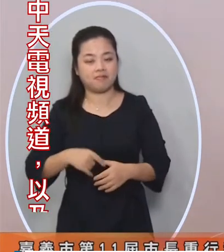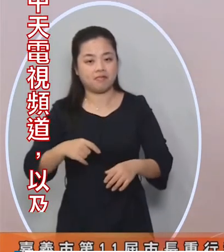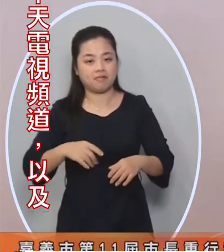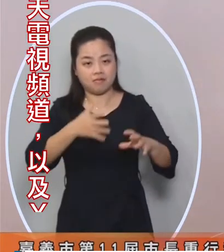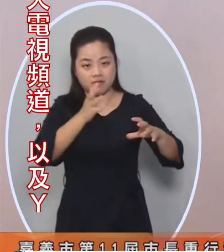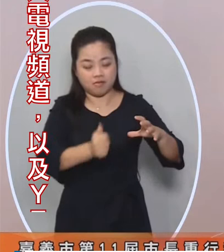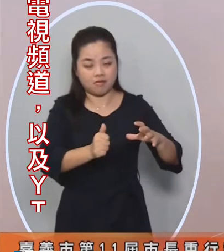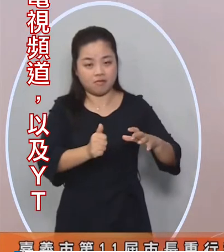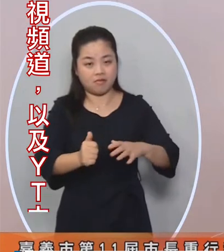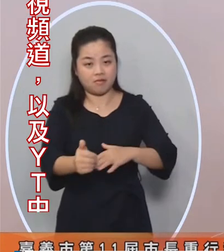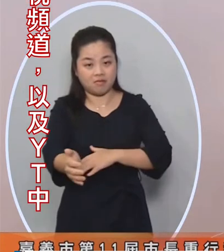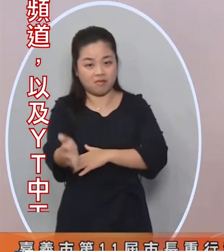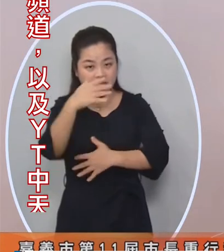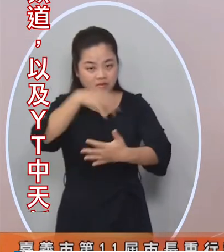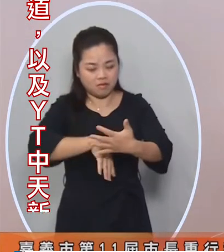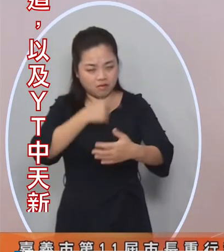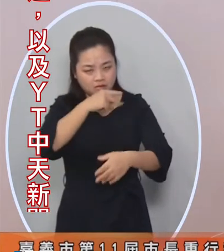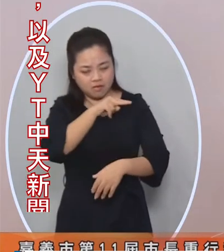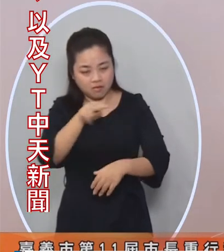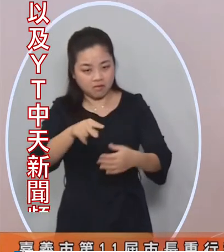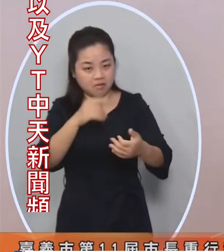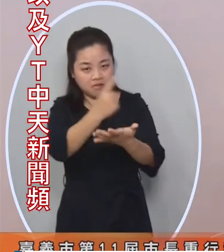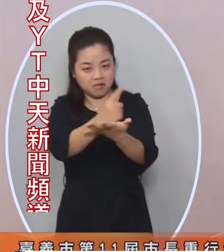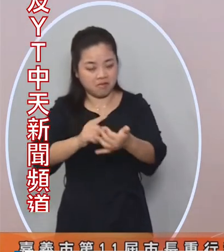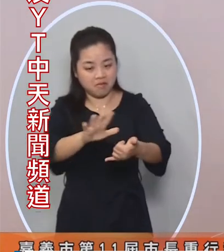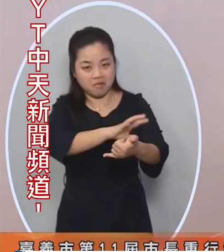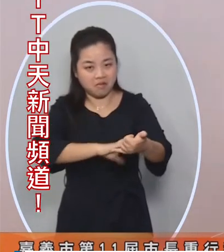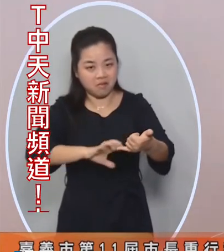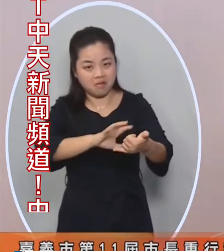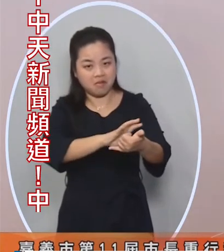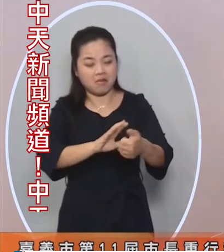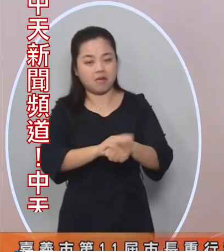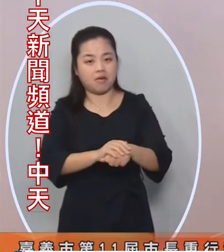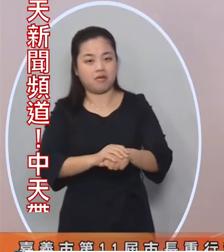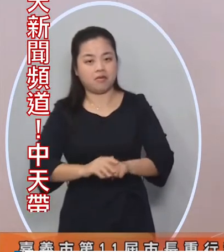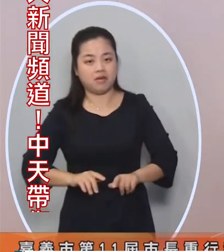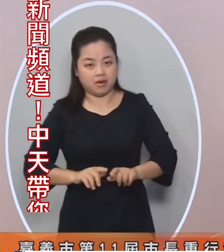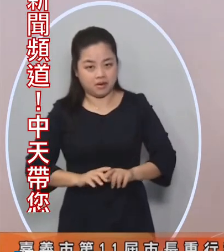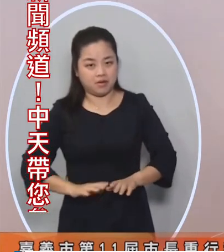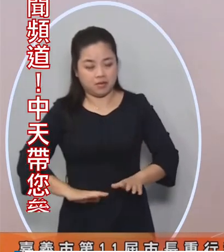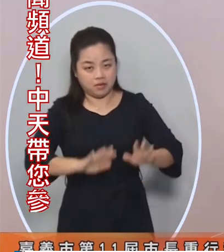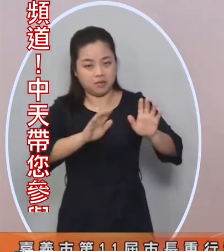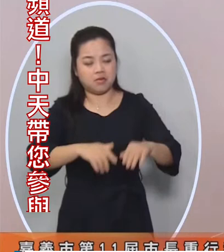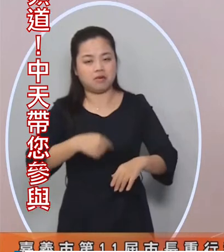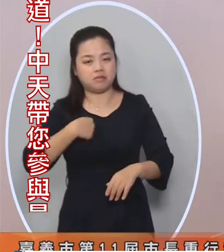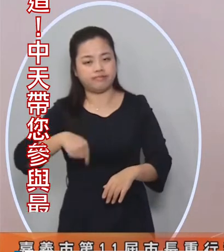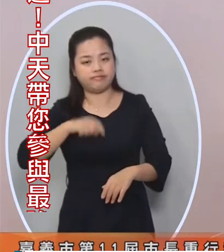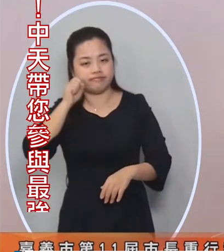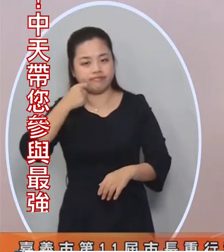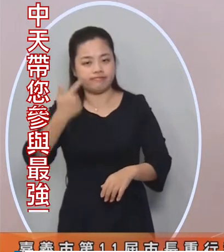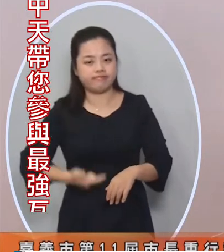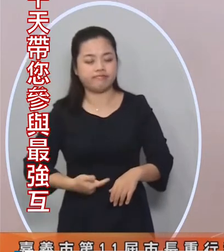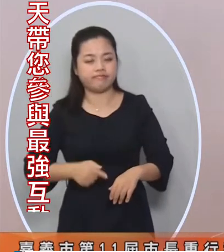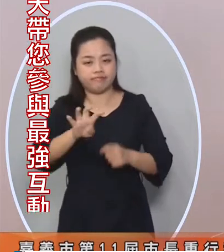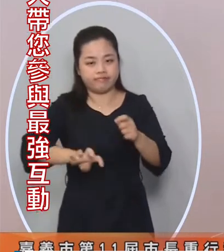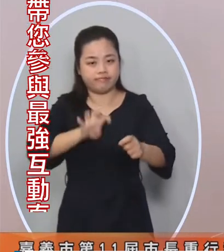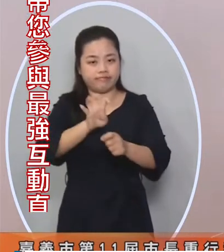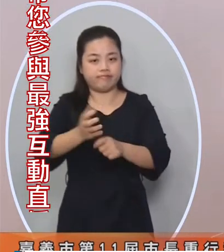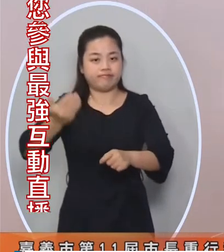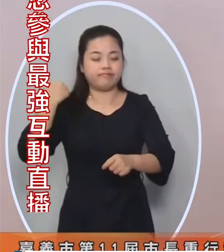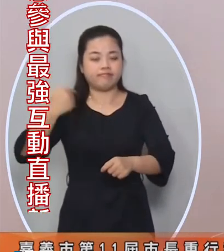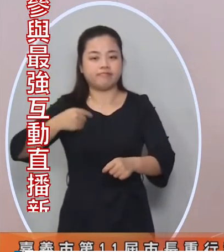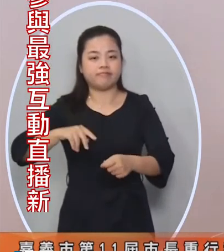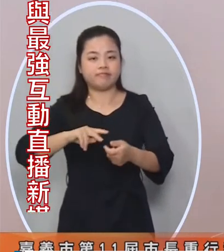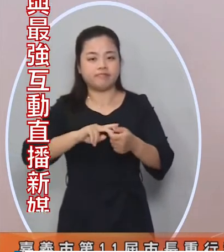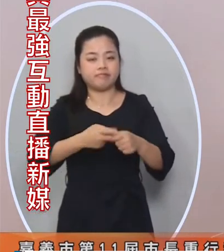候，看到各县市进步真紧，嘉义市相对就较慢。咱就人口来讲。咱四十当前，甲咱做伙